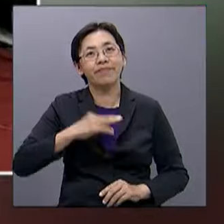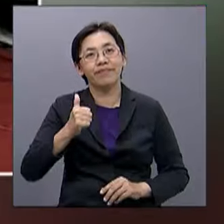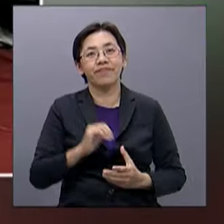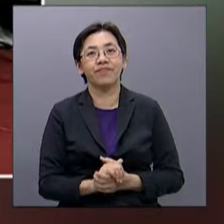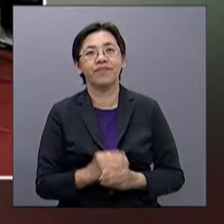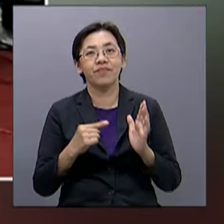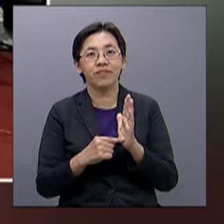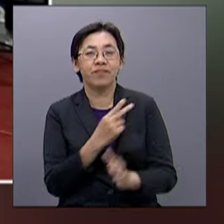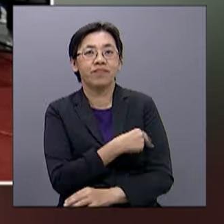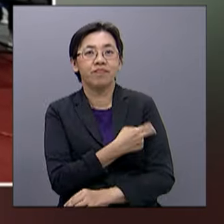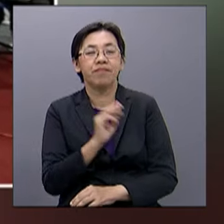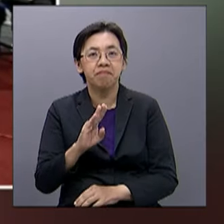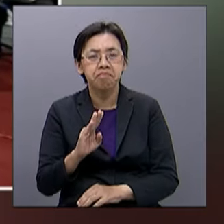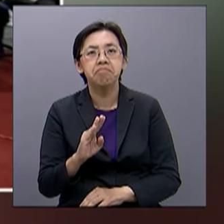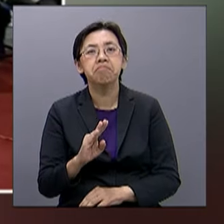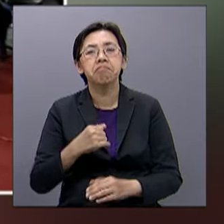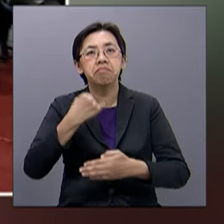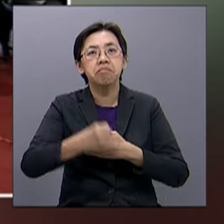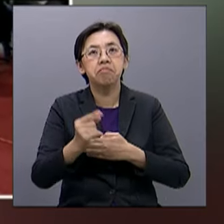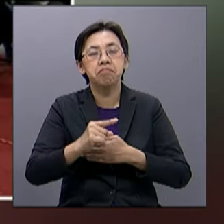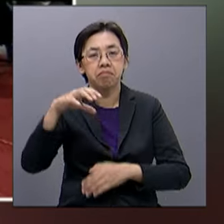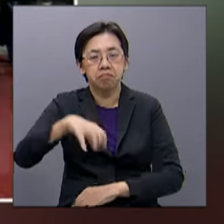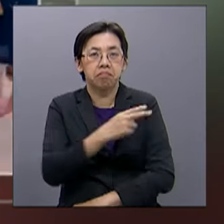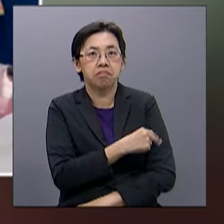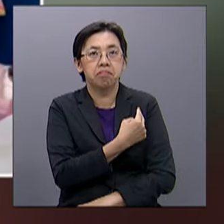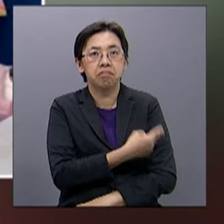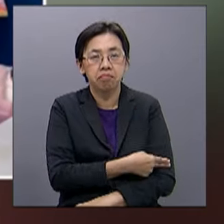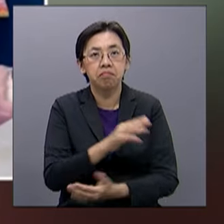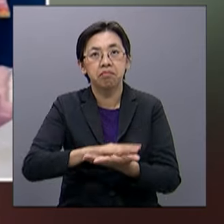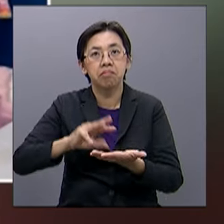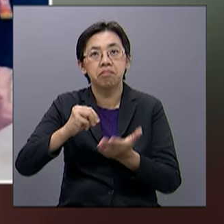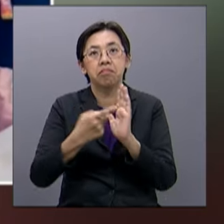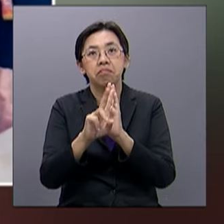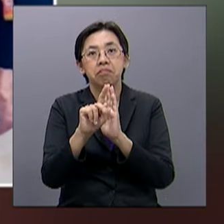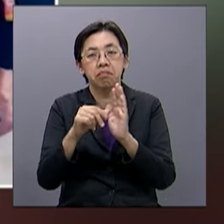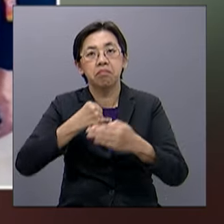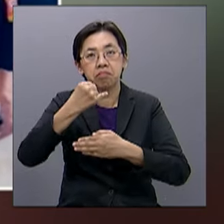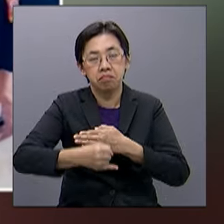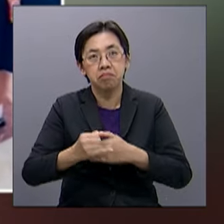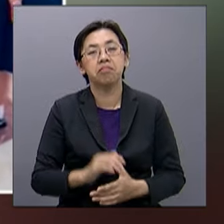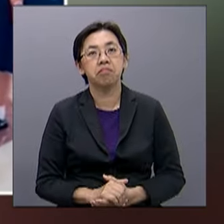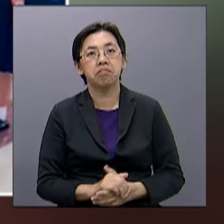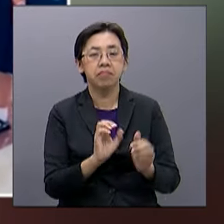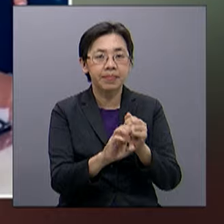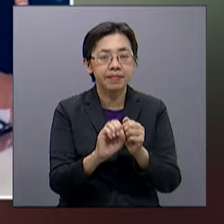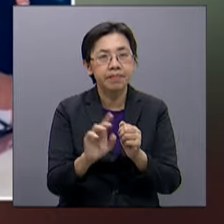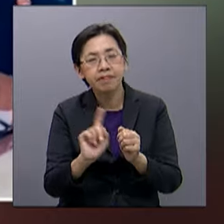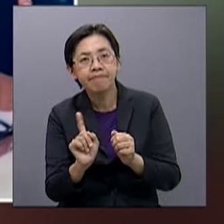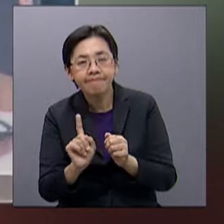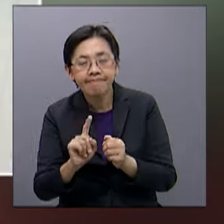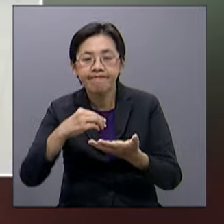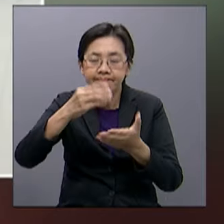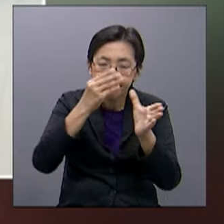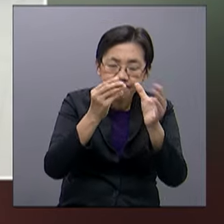รูซค่ะคนนี้มีดีกรีจบจากคณะแพทยศาสตร์มหาวิทยาลัยขอนแก่นมีเดินสายแนะแนวเรื่องเพศศึกษาตามโรงเรียน